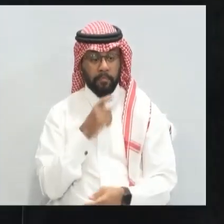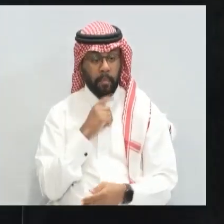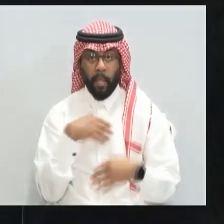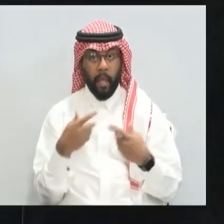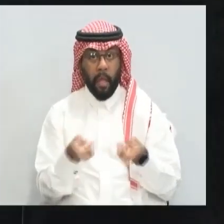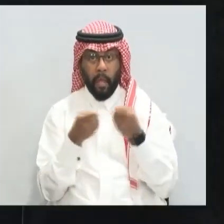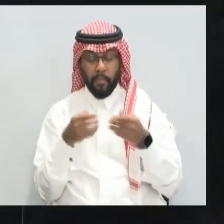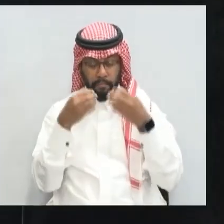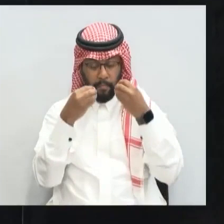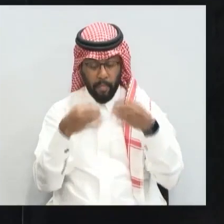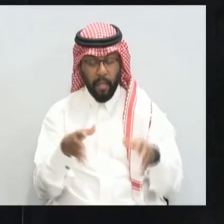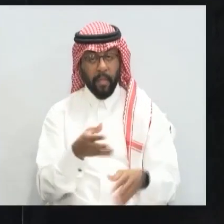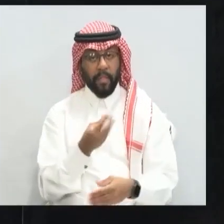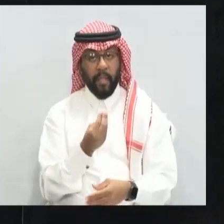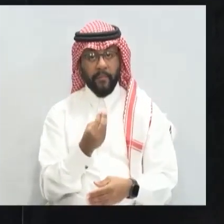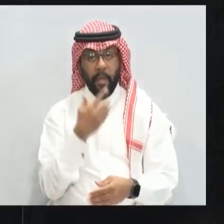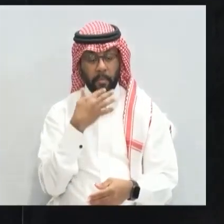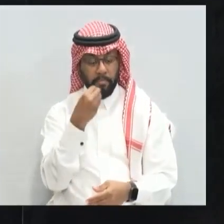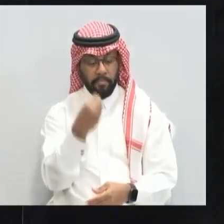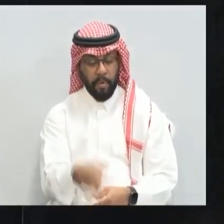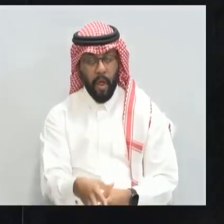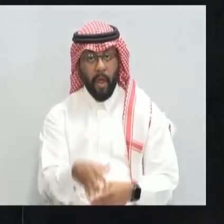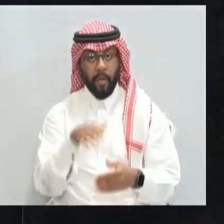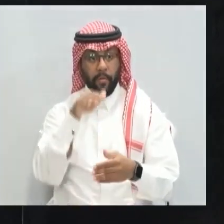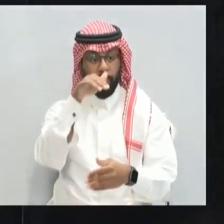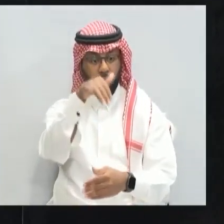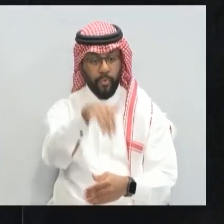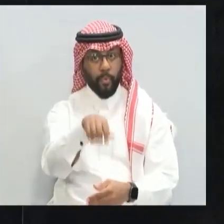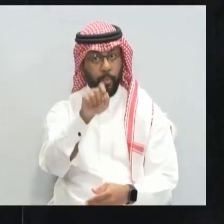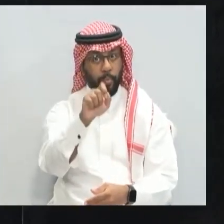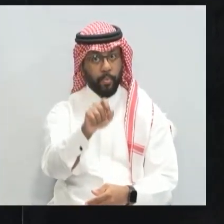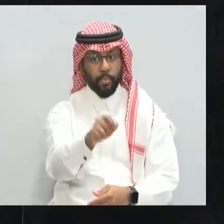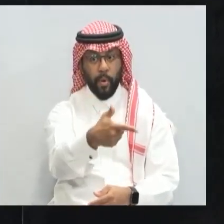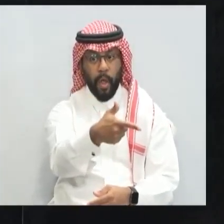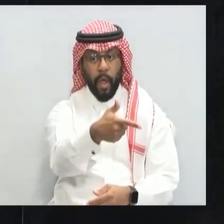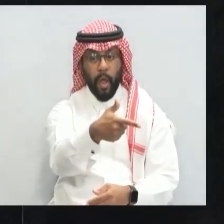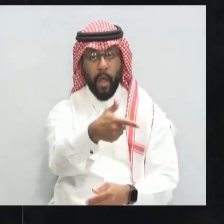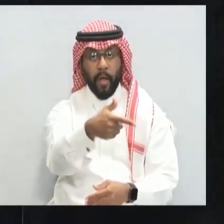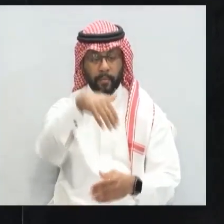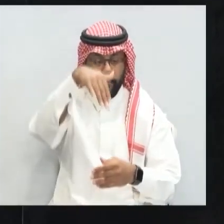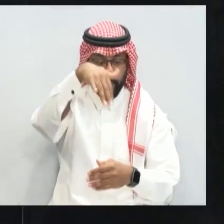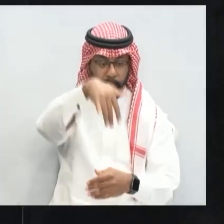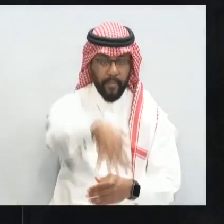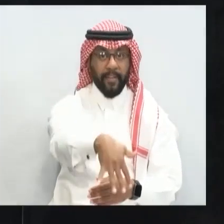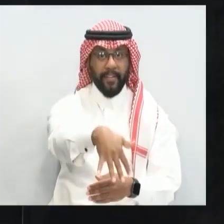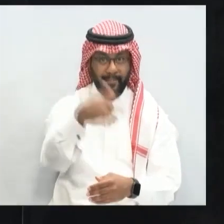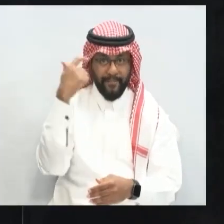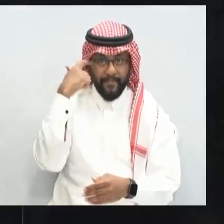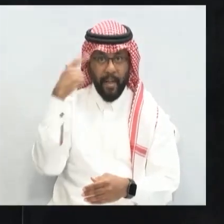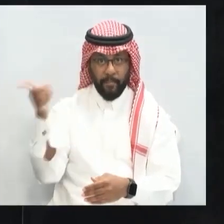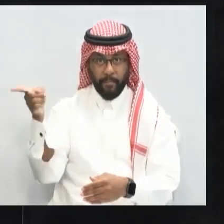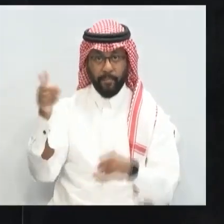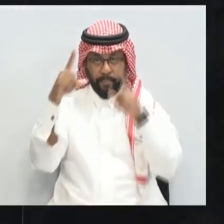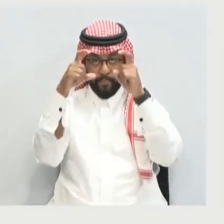اقل وايضا يكون السحب الى اسفل طبعا اسرع واسهل بالتالي ستكون اساسا تساعدني الجاذبيه الارضيه